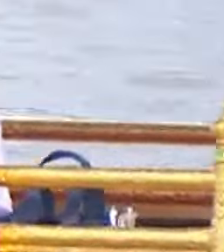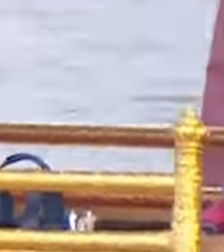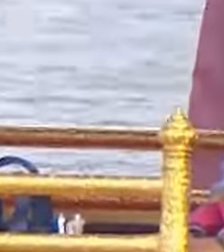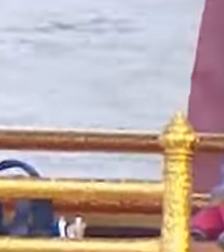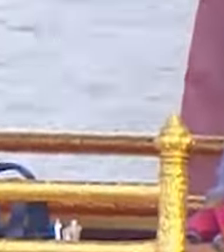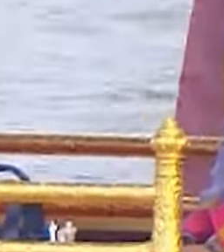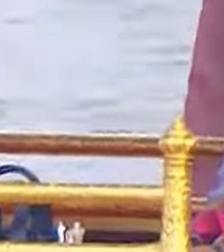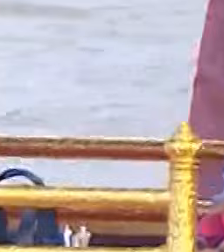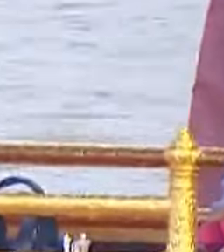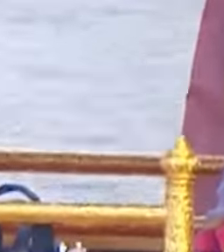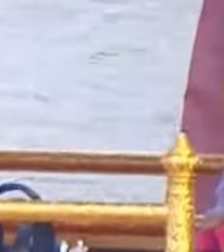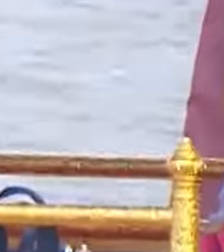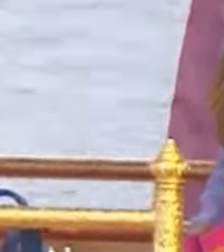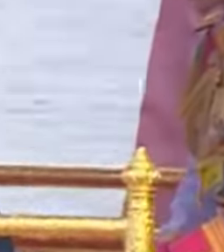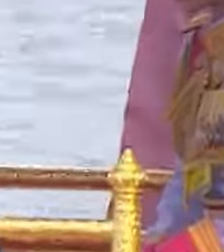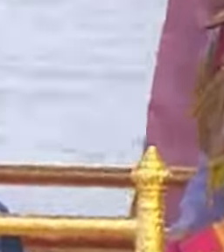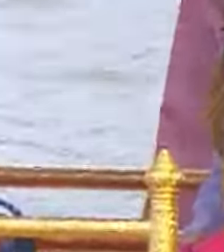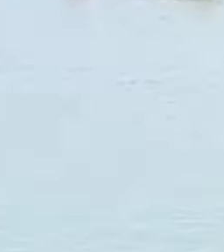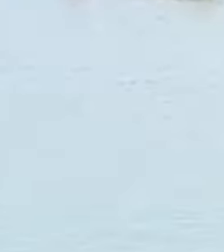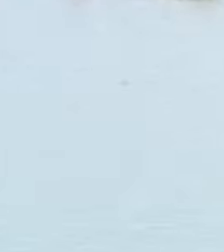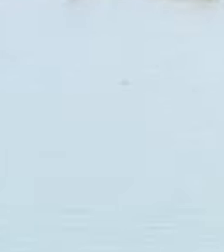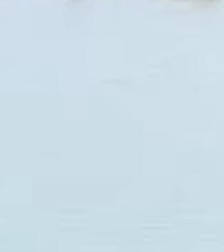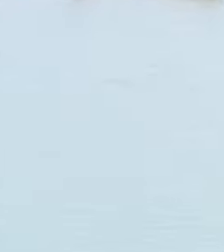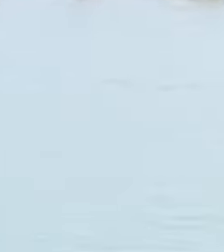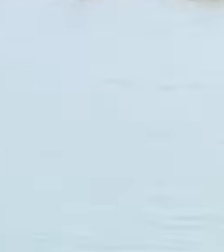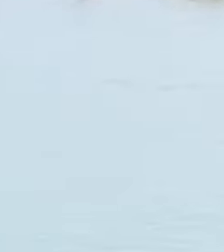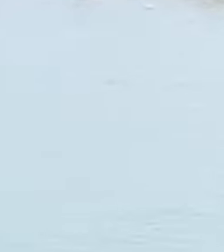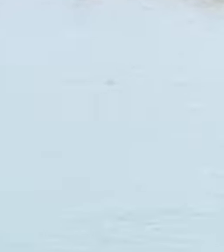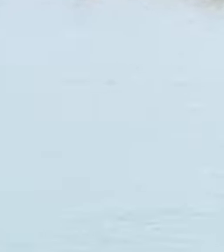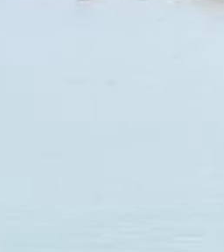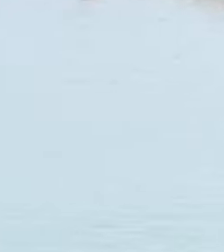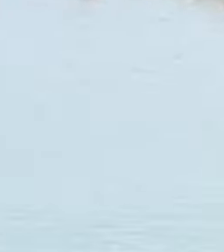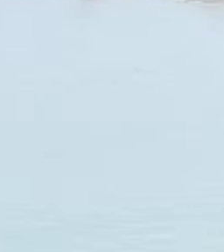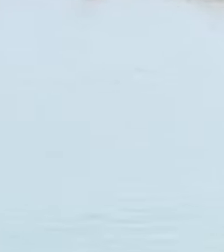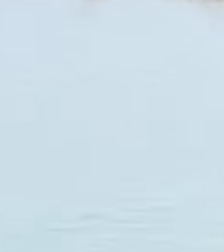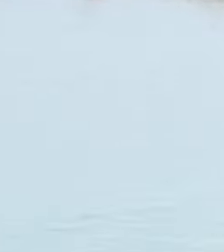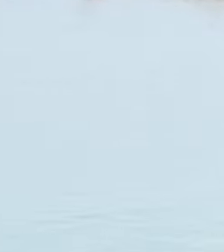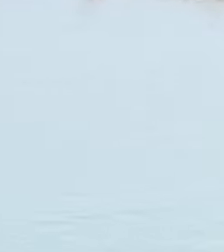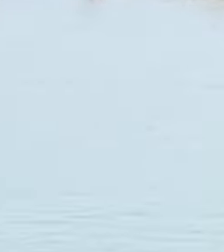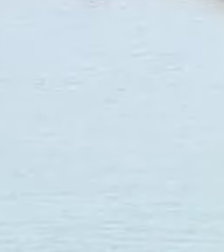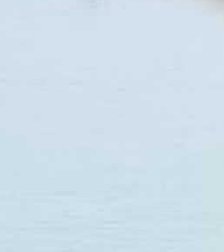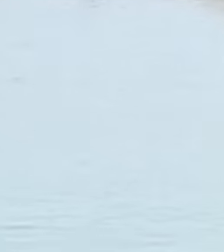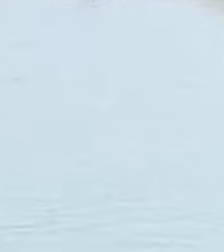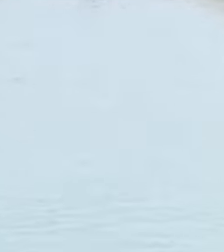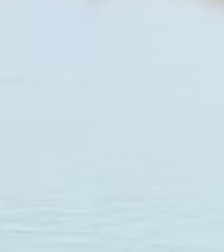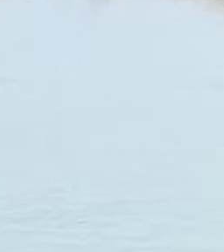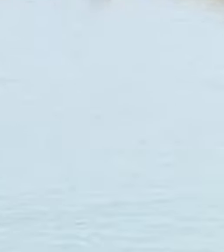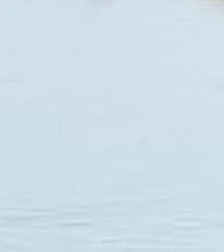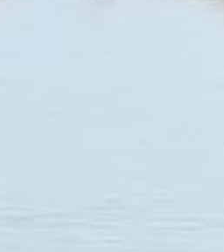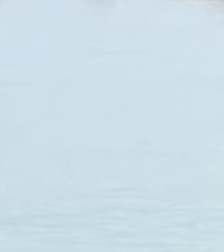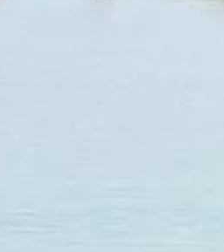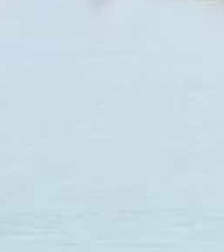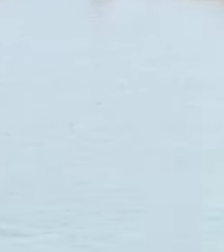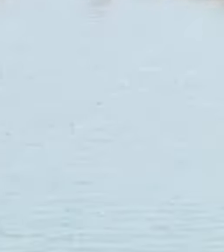พิ่มหุ่นเห็น